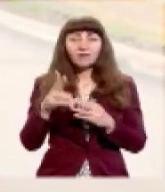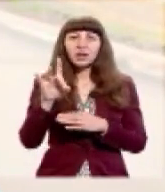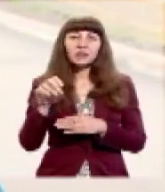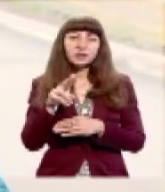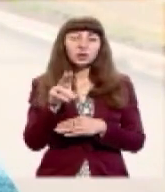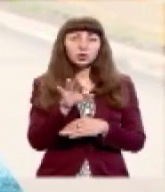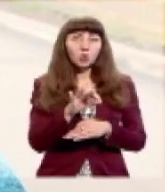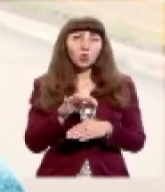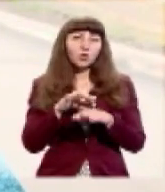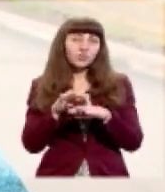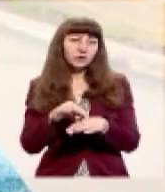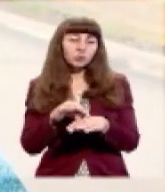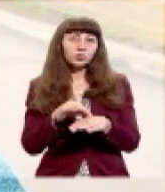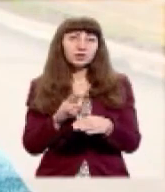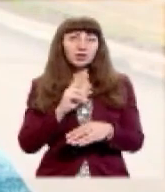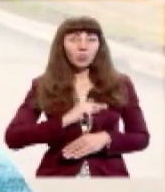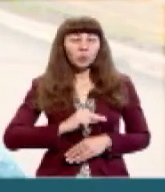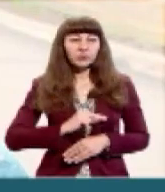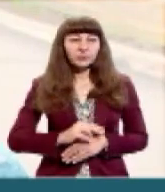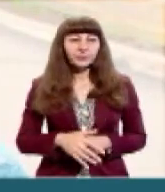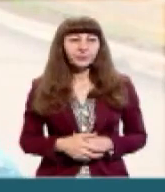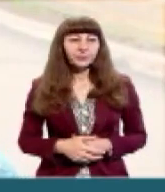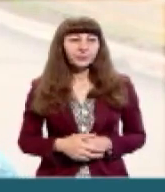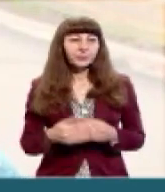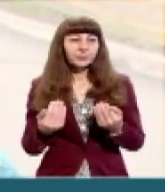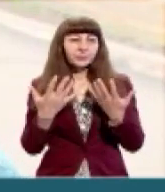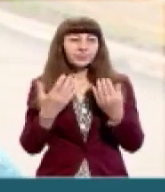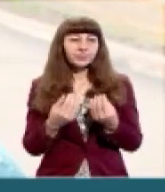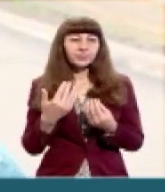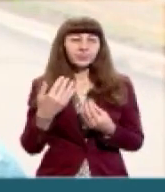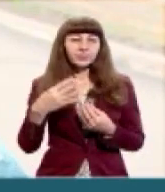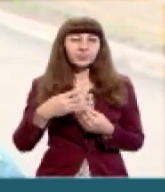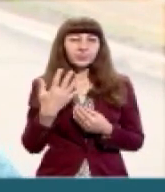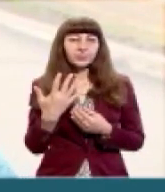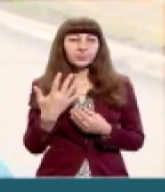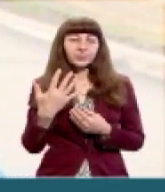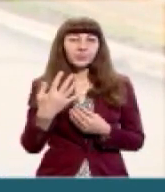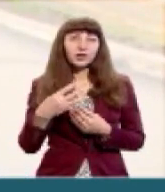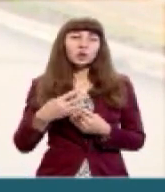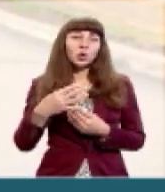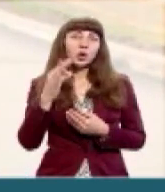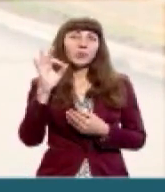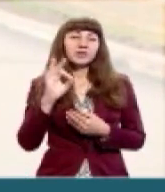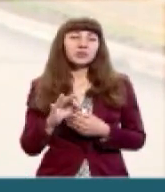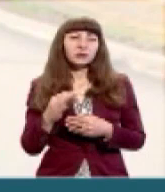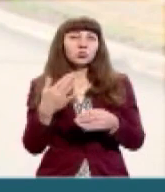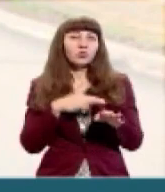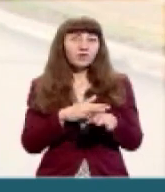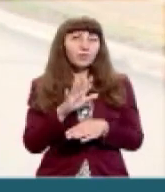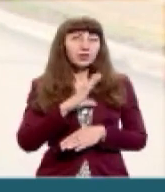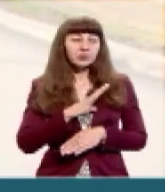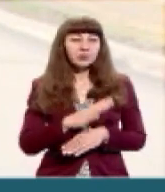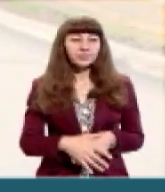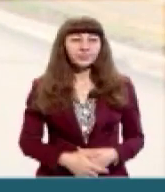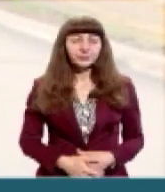сейчас ведутся, продолжается работа, получается. На сегодняшний день там 40% сейчас сделали подрядчик. У нас